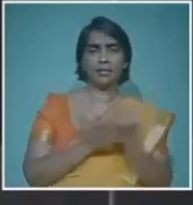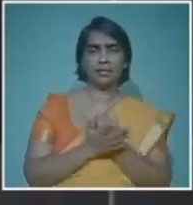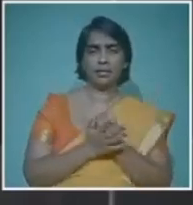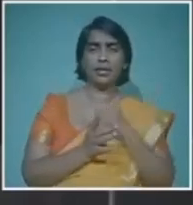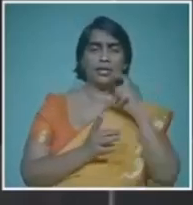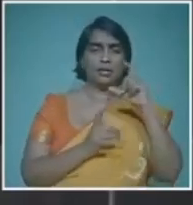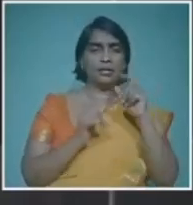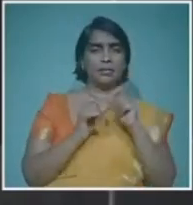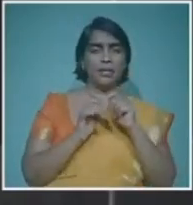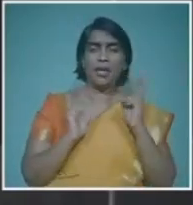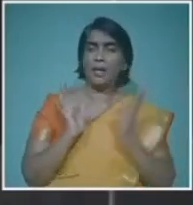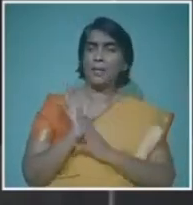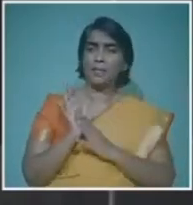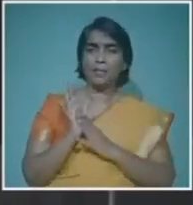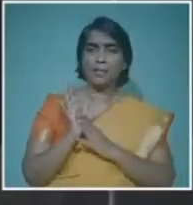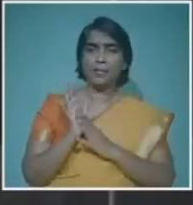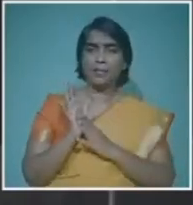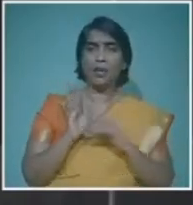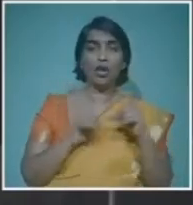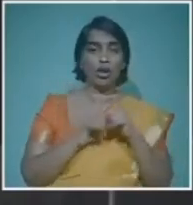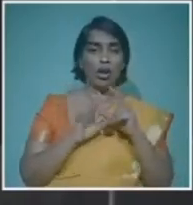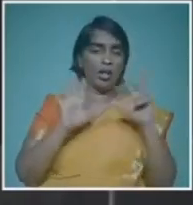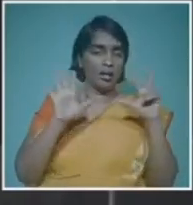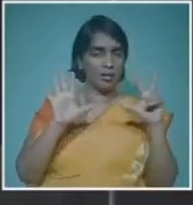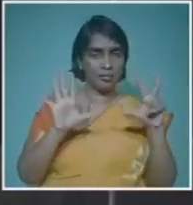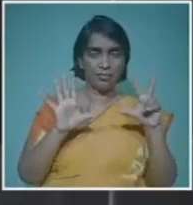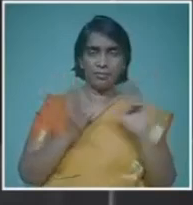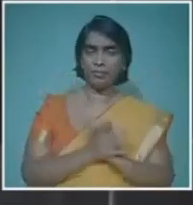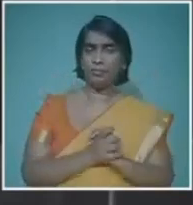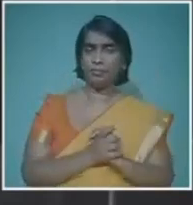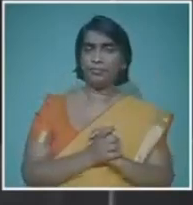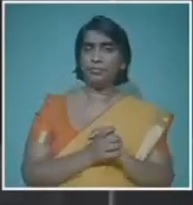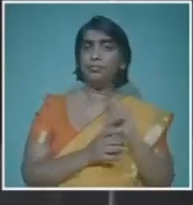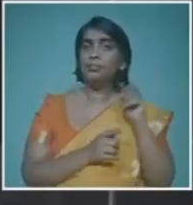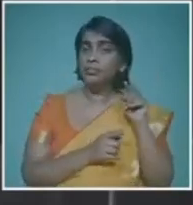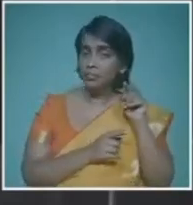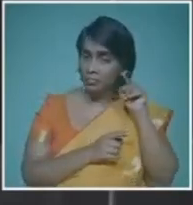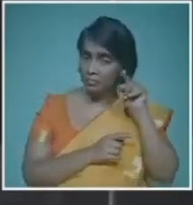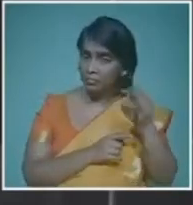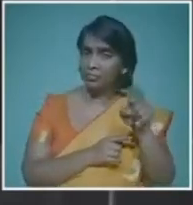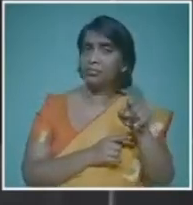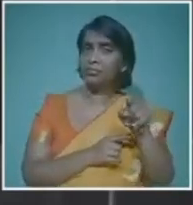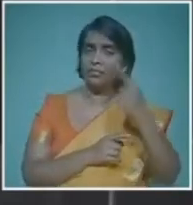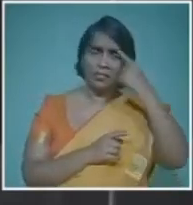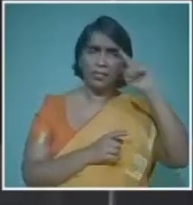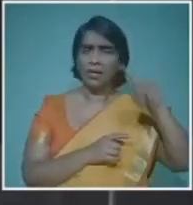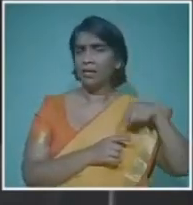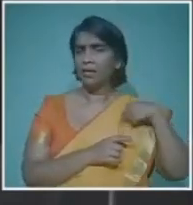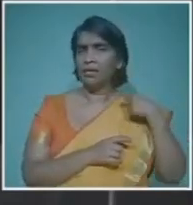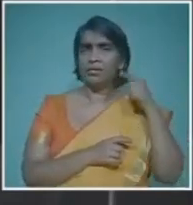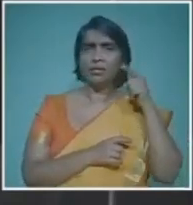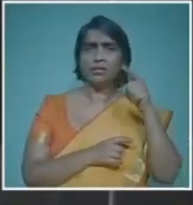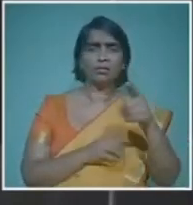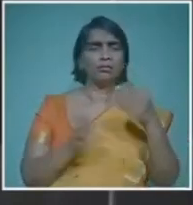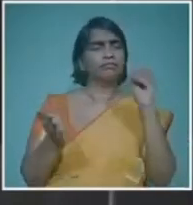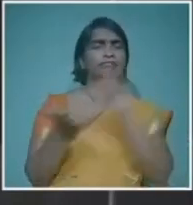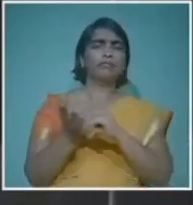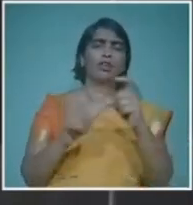CBM dollar 8ක දැන් ඒක ඔබතුමාගේ හිතුමතේට ඔබතුමා